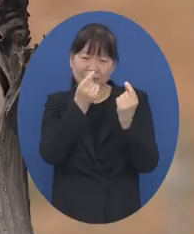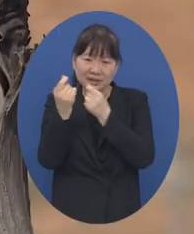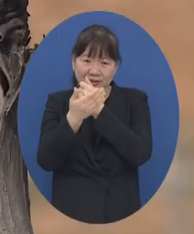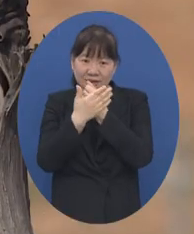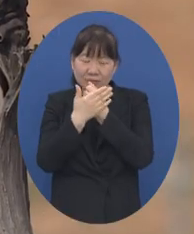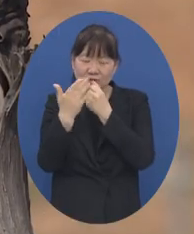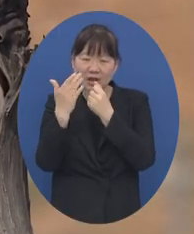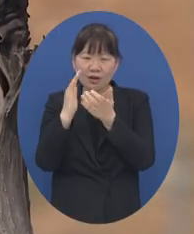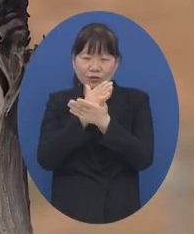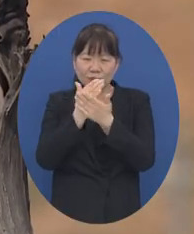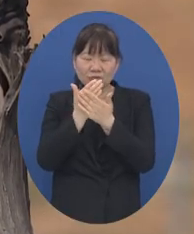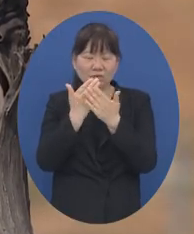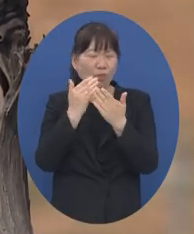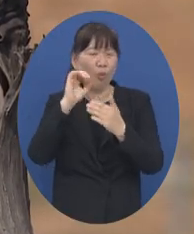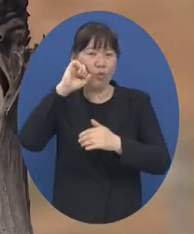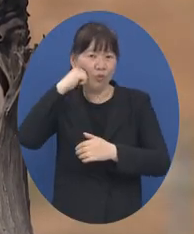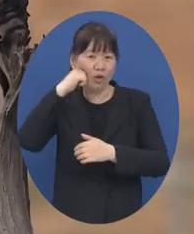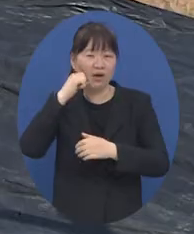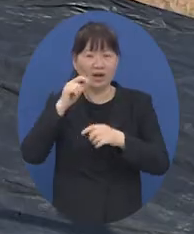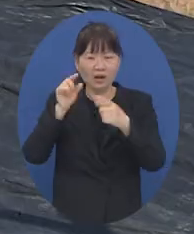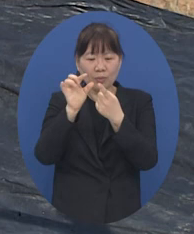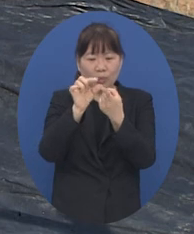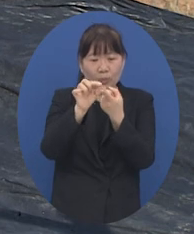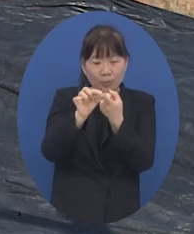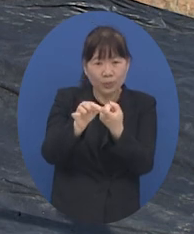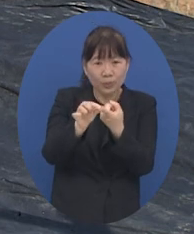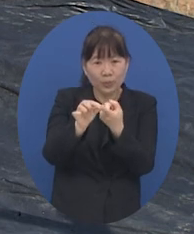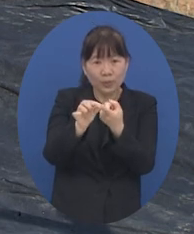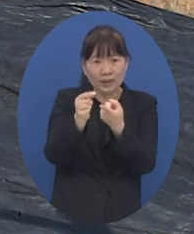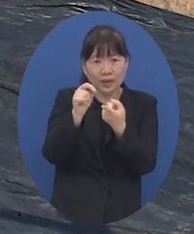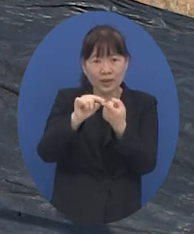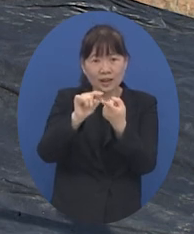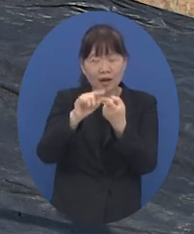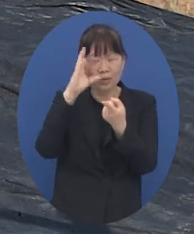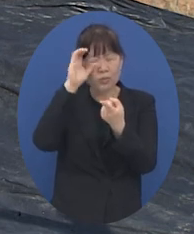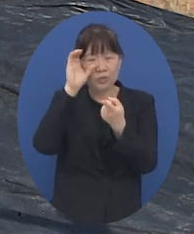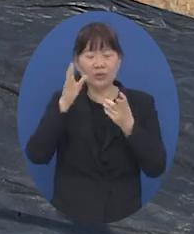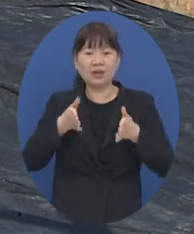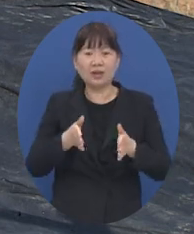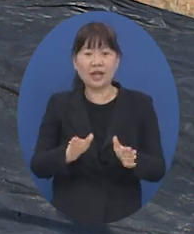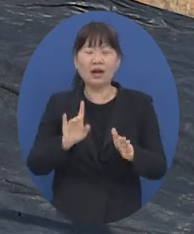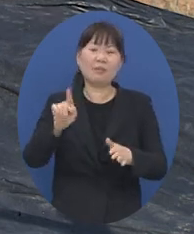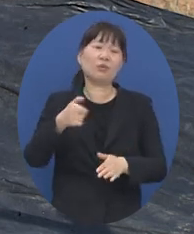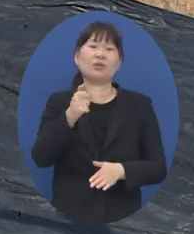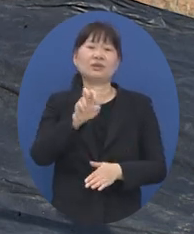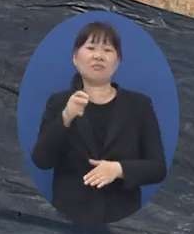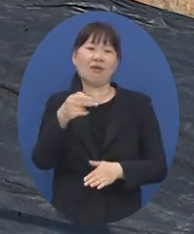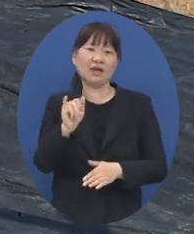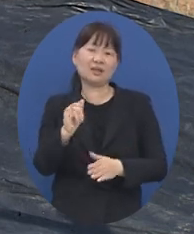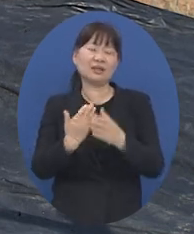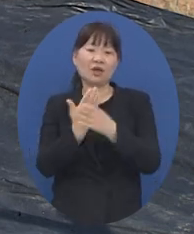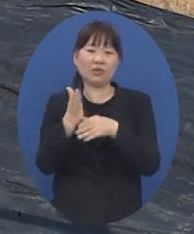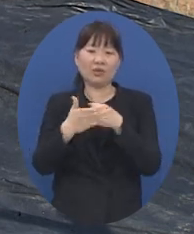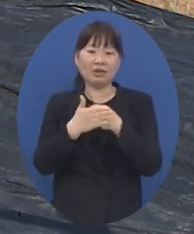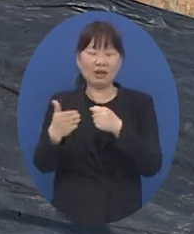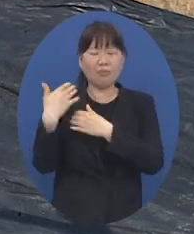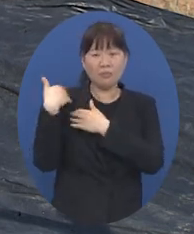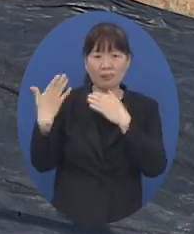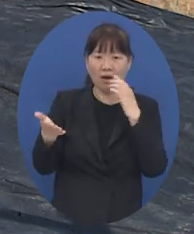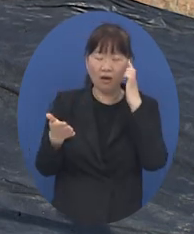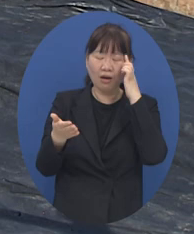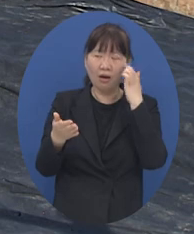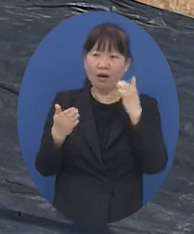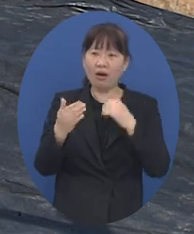않습니다. 네, 이 손가락 마디만한 작은 월동알에서 부화할 경우 150마리까지도 나옵니다. 그냥 놔두면